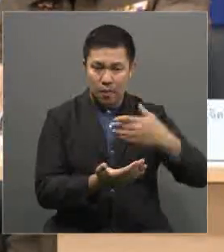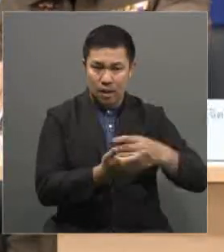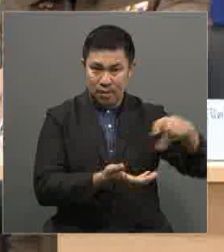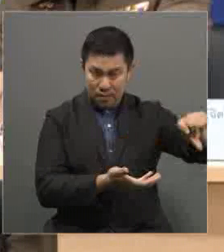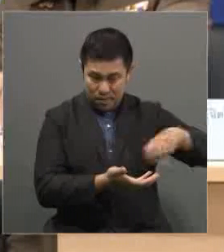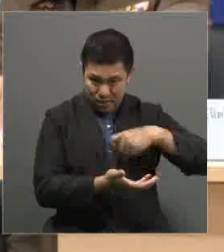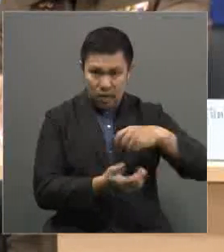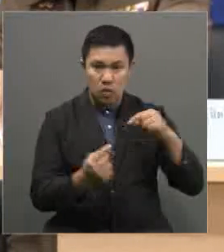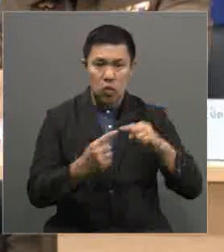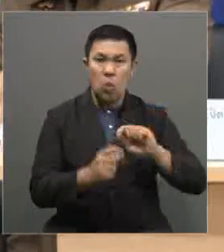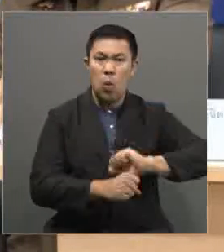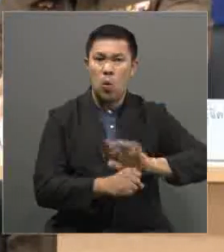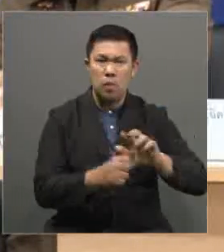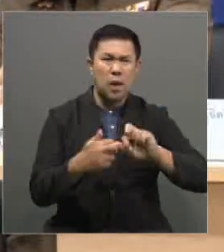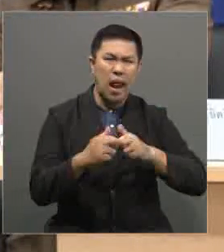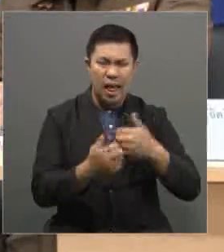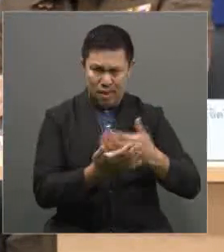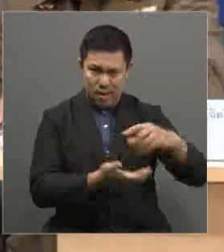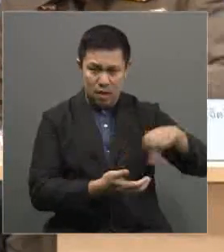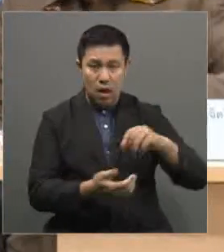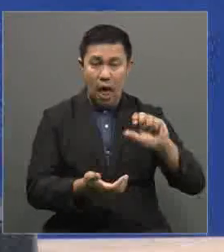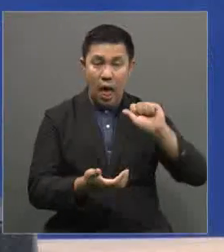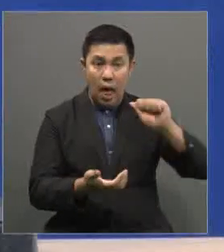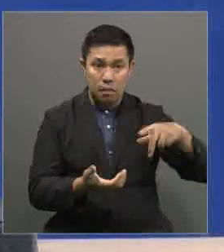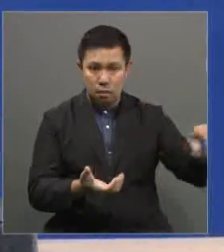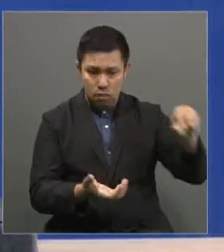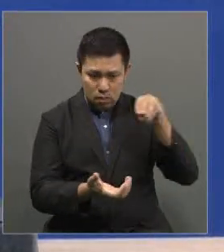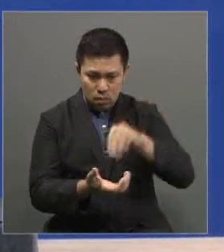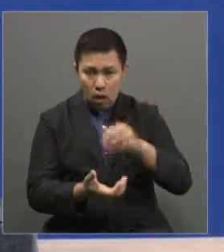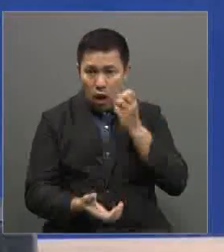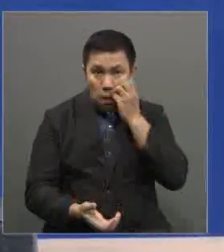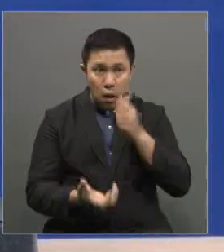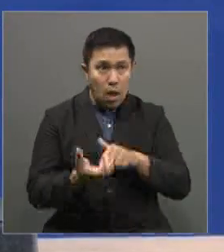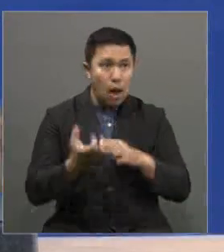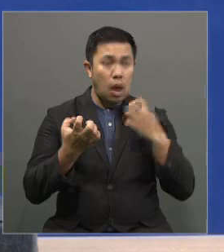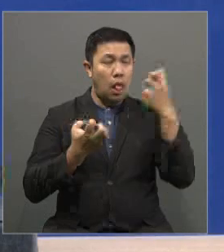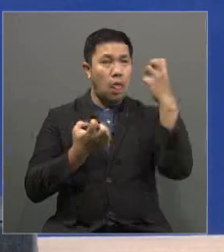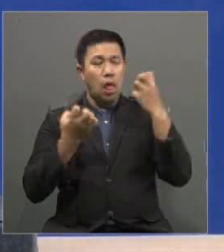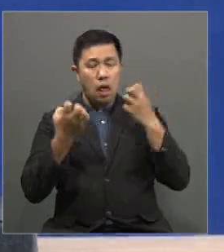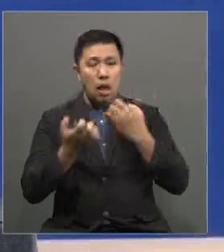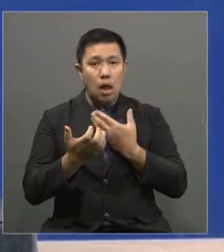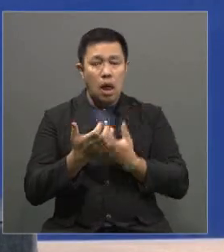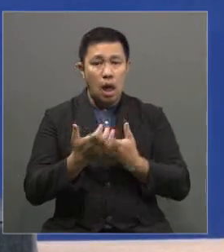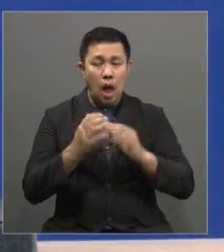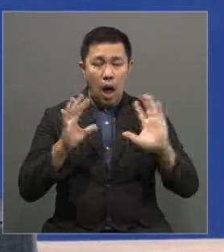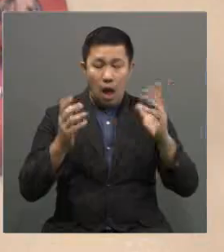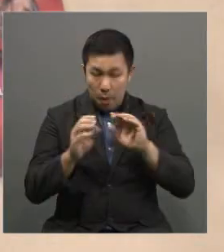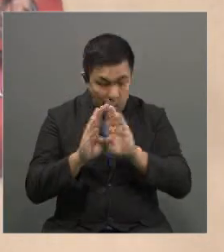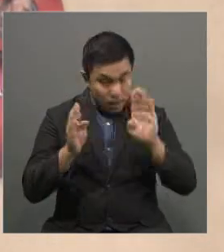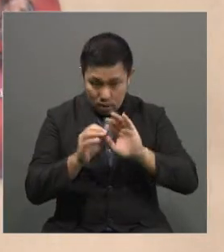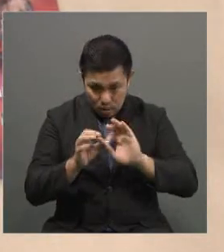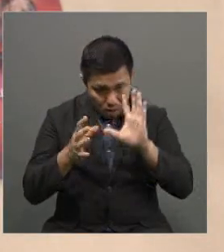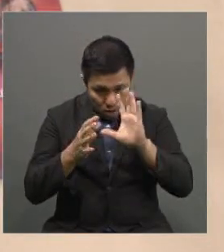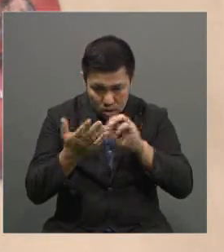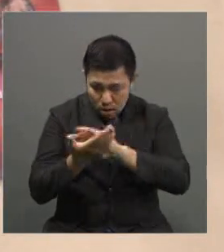โควิด- 199ให้คุณปรากฏว่าพอติดตั้งเข้าไปมือถือค้างฮะใช้การอะไรไม่ได้เลยพอกลับมาใช้การได้อีกที